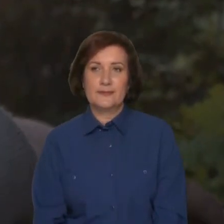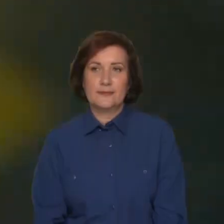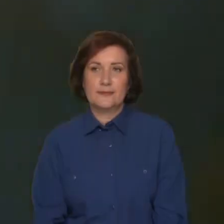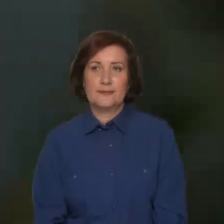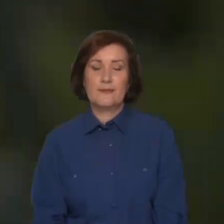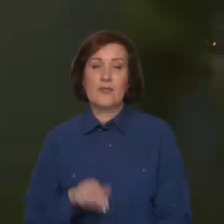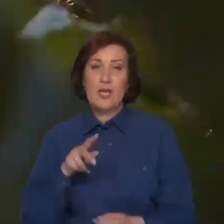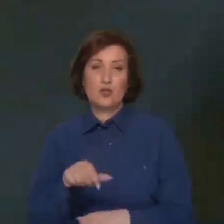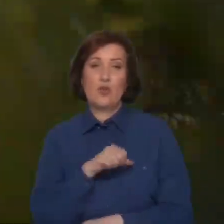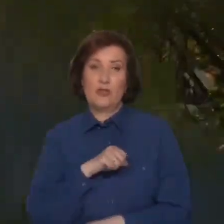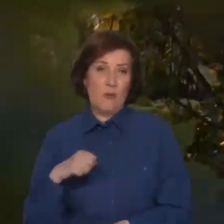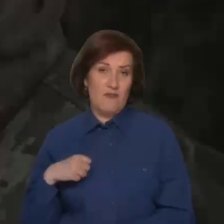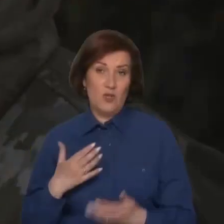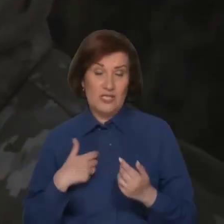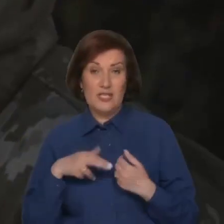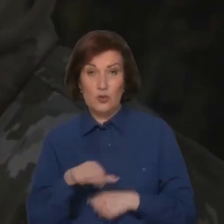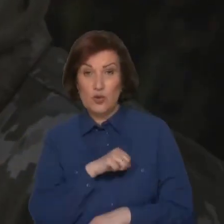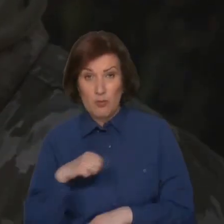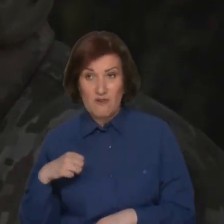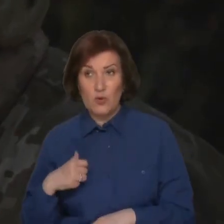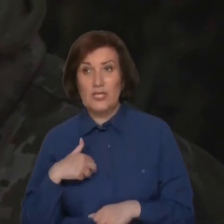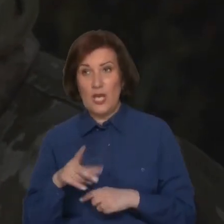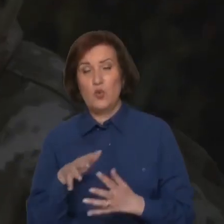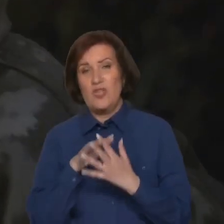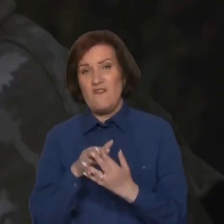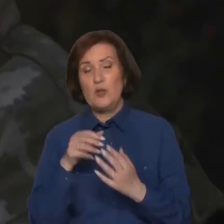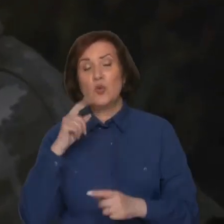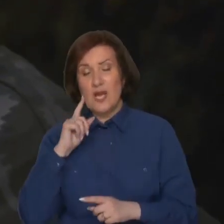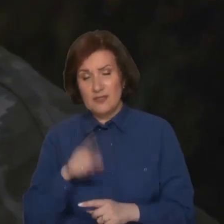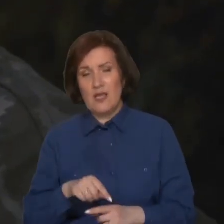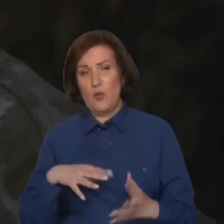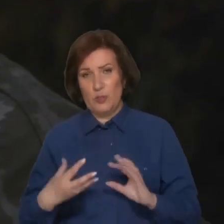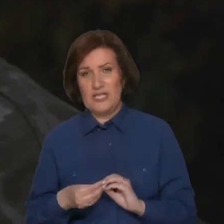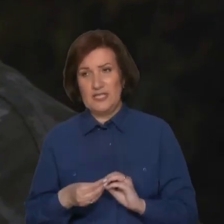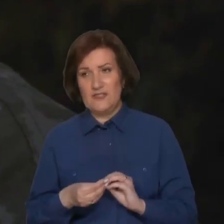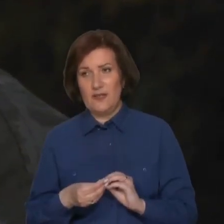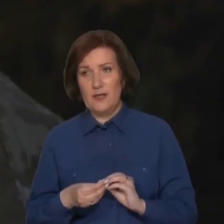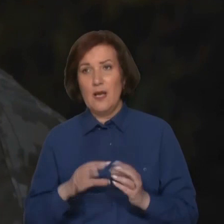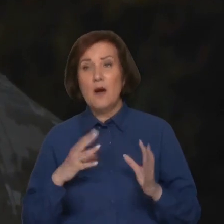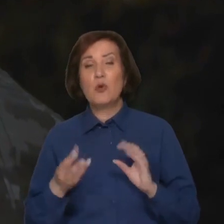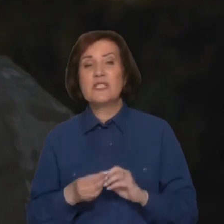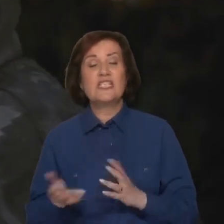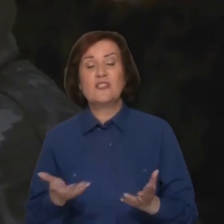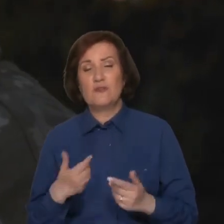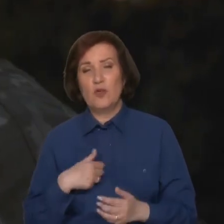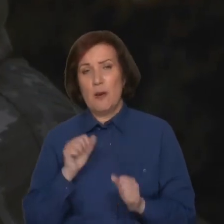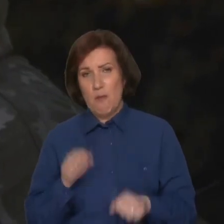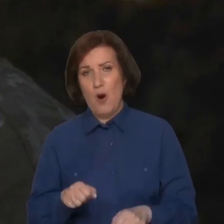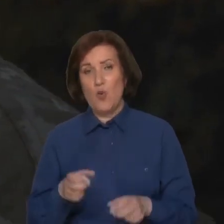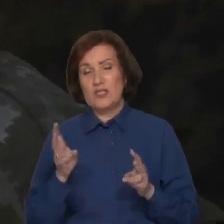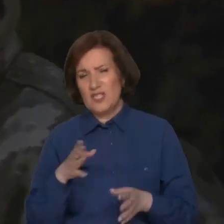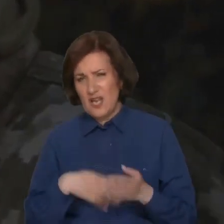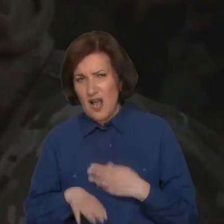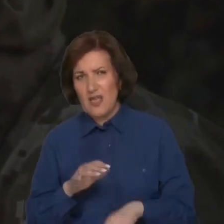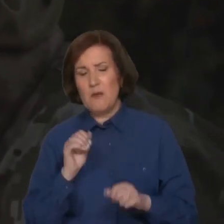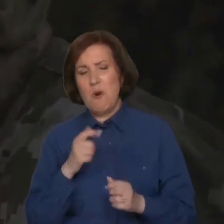Я шел добровольно. Значит, если я иду добровольно, я знаю, что я иду на войну. Я знаю последствия. Последствия чего я могу там остаться